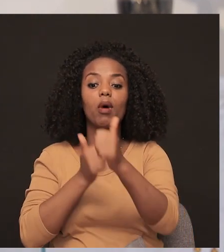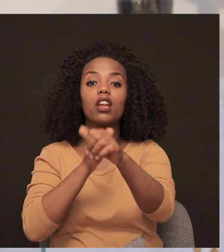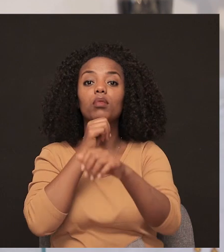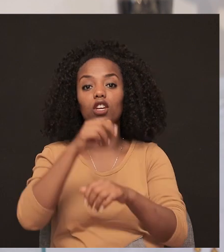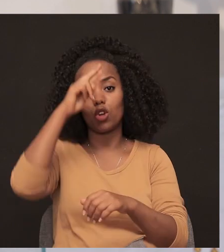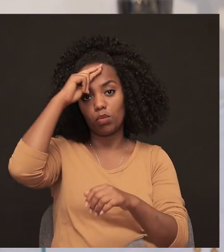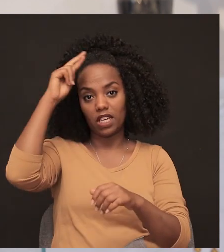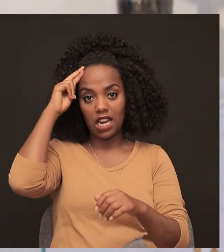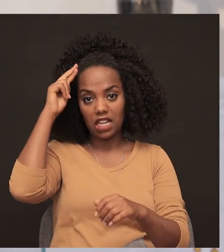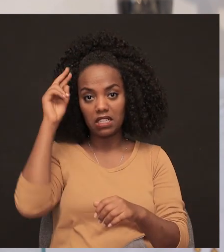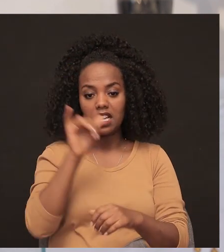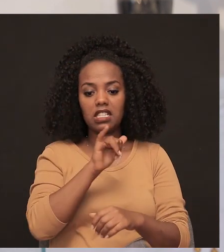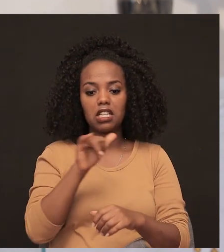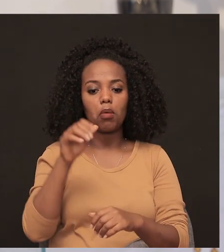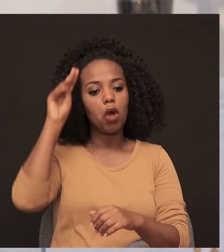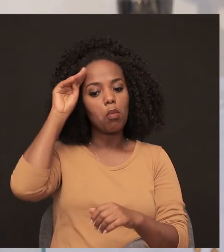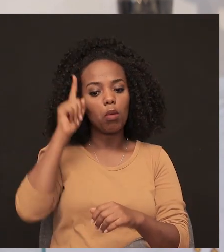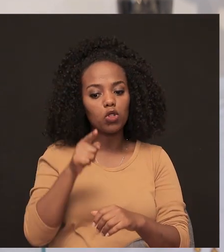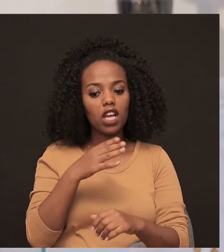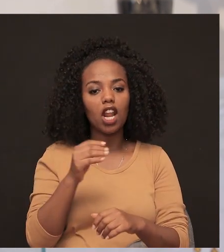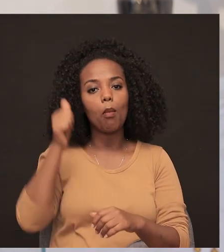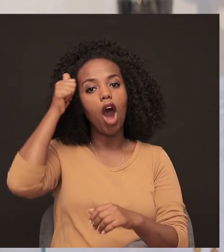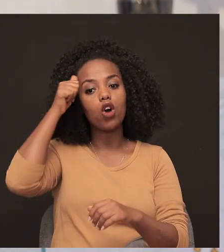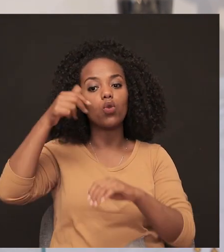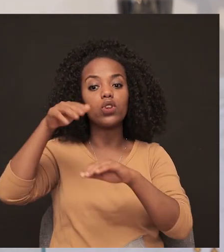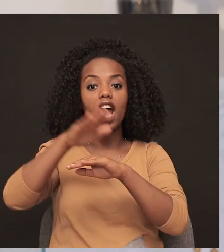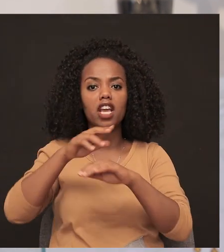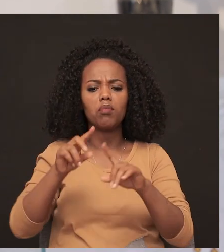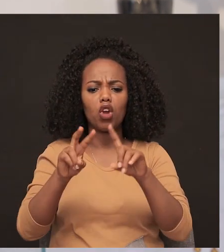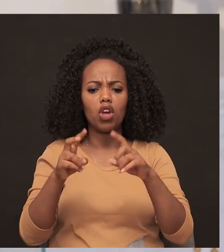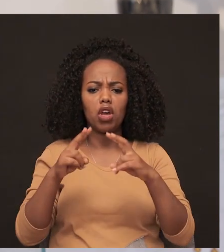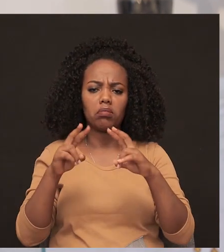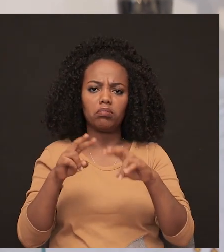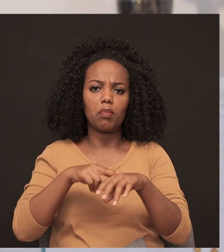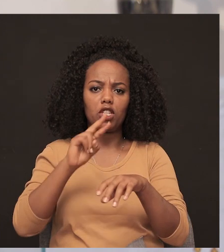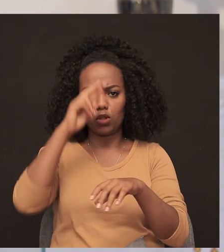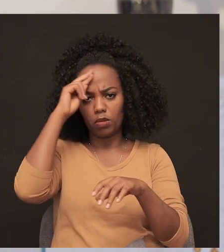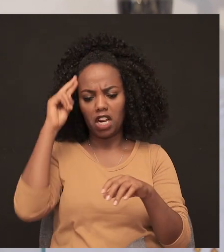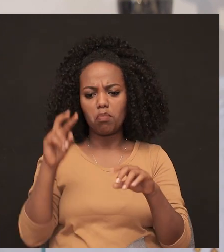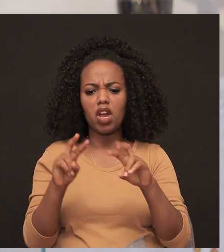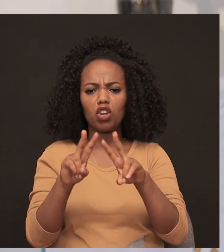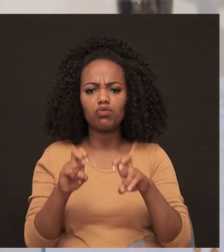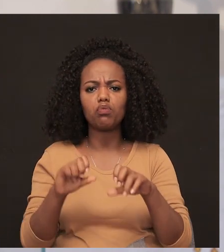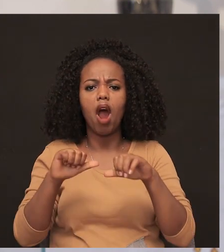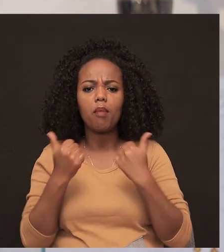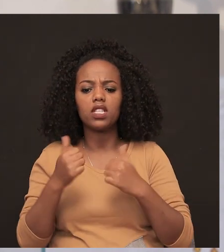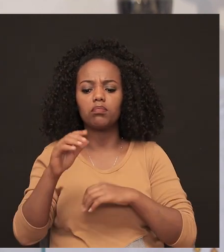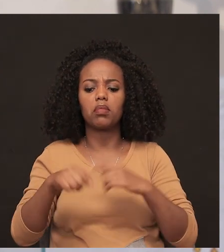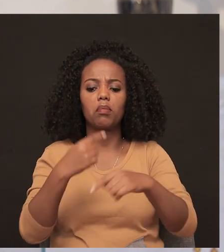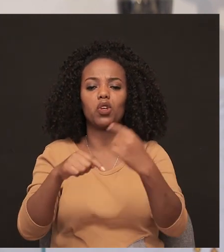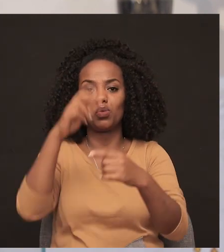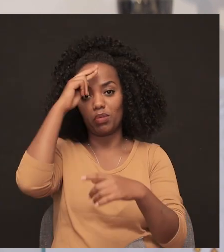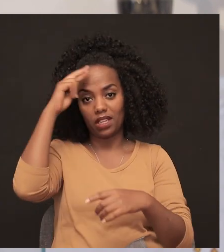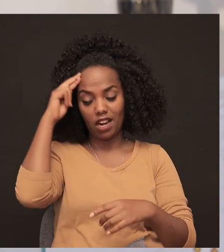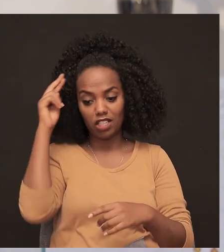ምክንያት እንዲሁም በሙሴና በአሮን ላይ በመነሳቱ ምክንያት በክፉ በአመፅ በመመላለሱ ምክንያት